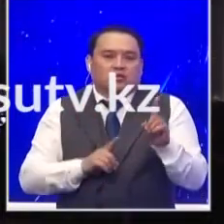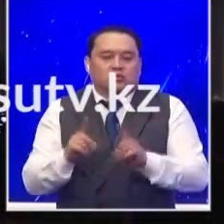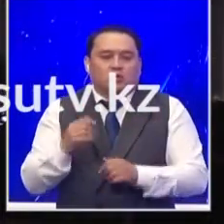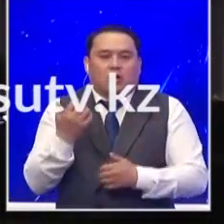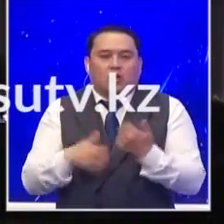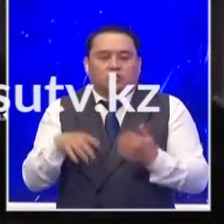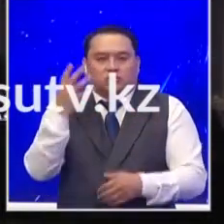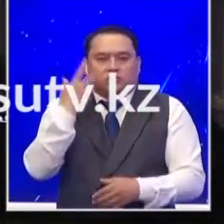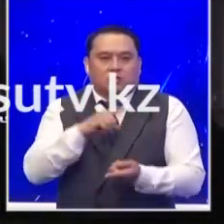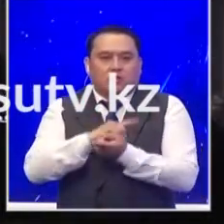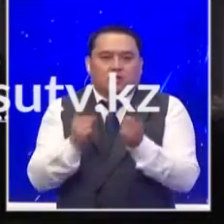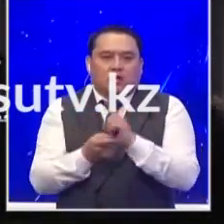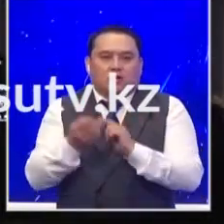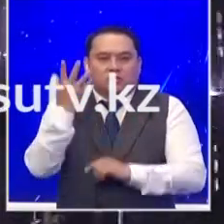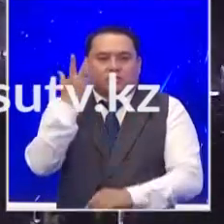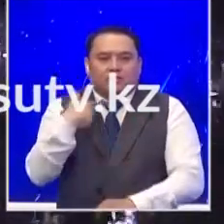каждую секунду меняет тона.